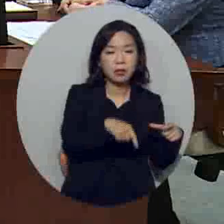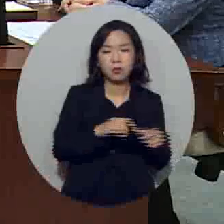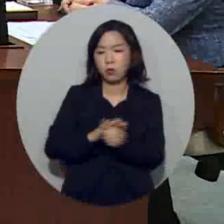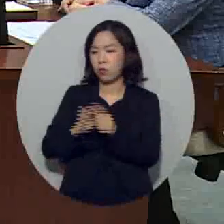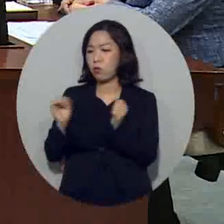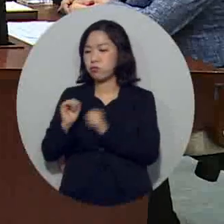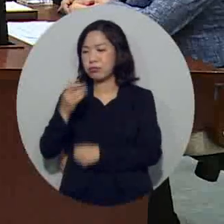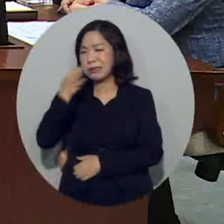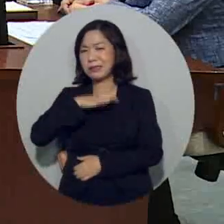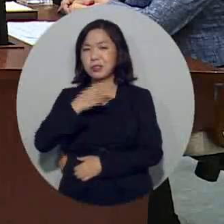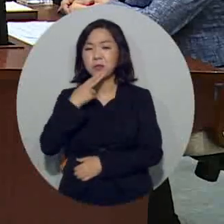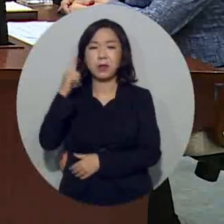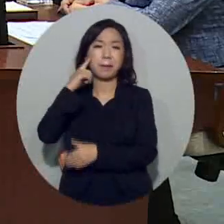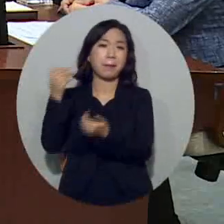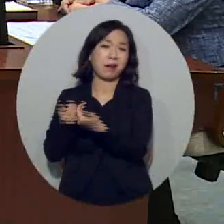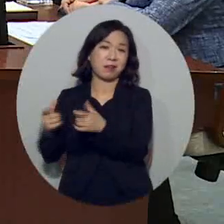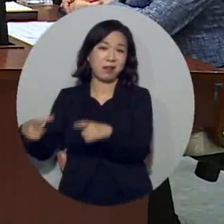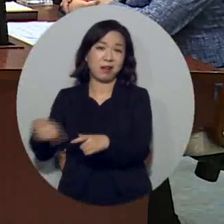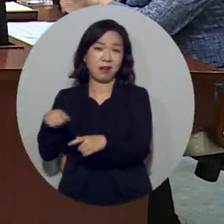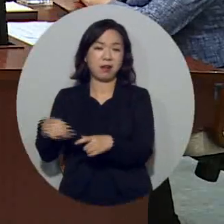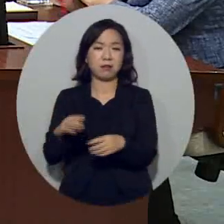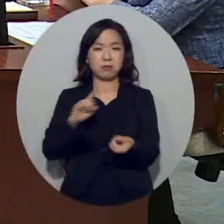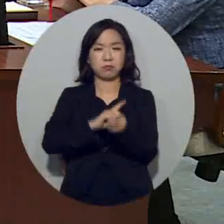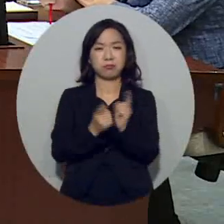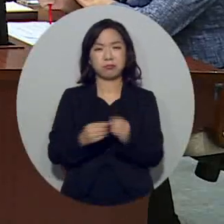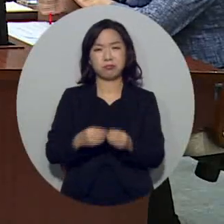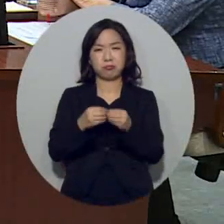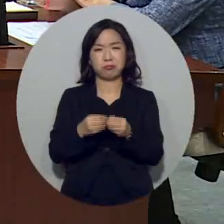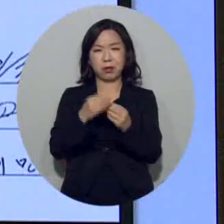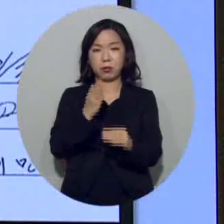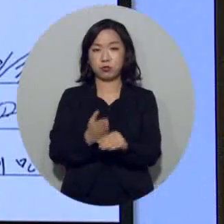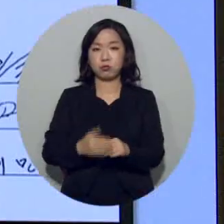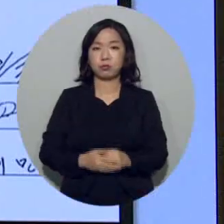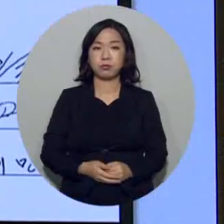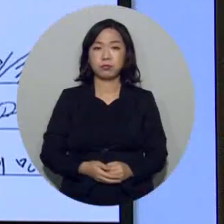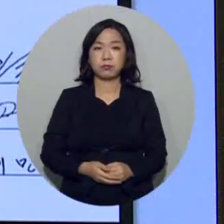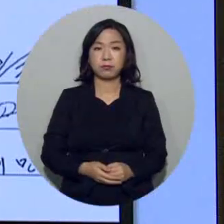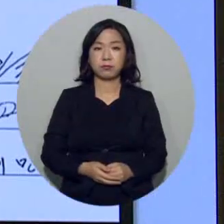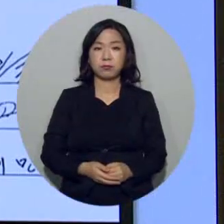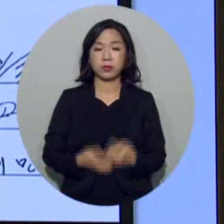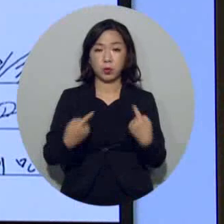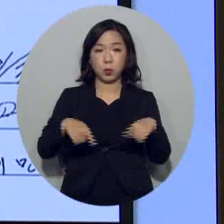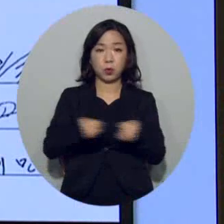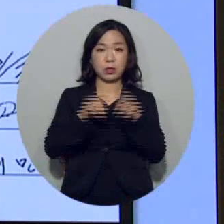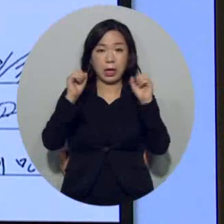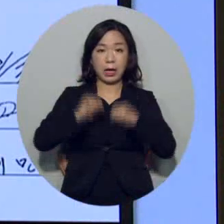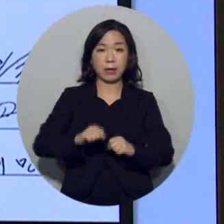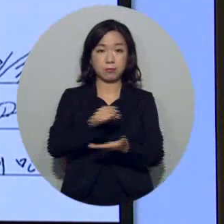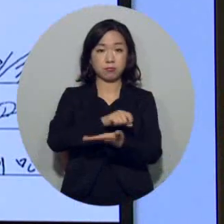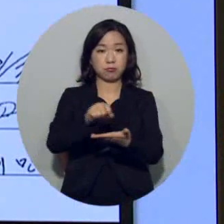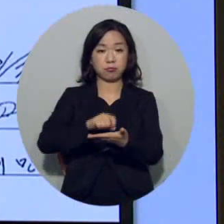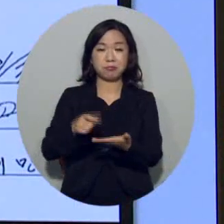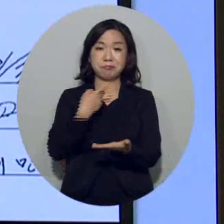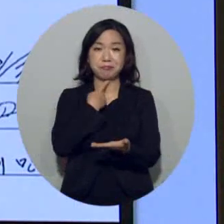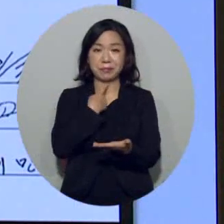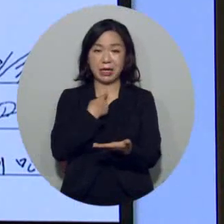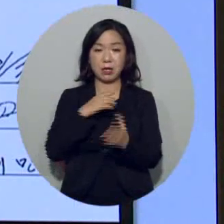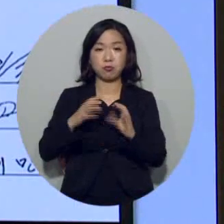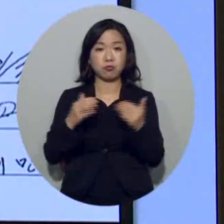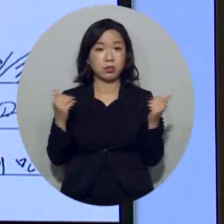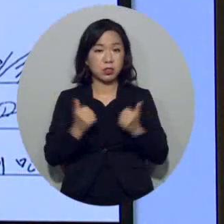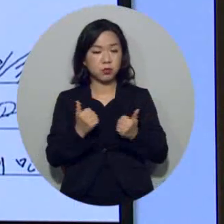없다 며 반대하는 의견이 팽팽하게 맞서고 있습니다 공도 합의문에 서명했다 떤 국회의원들도